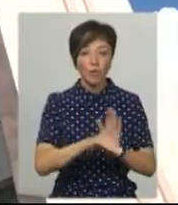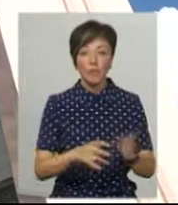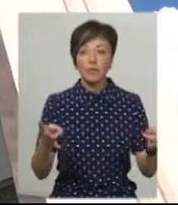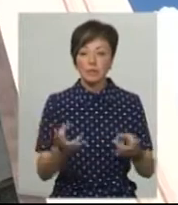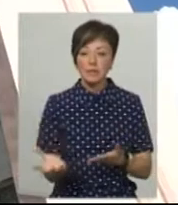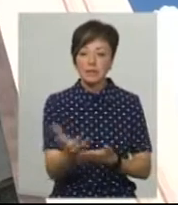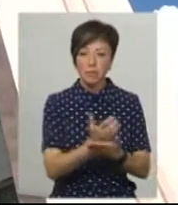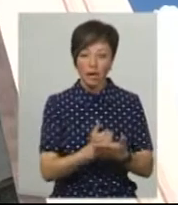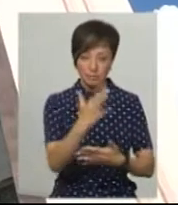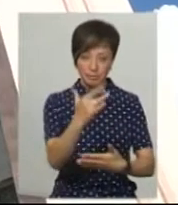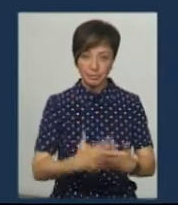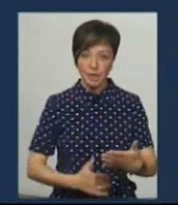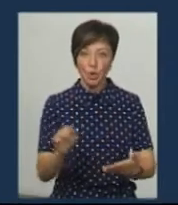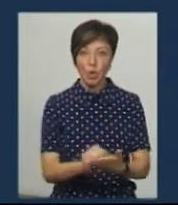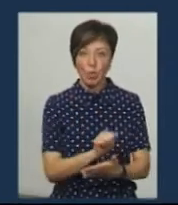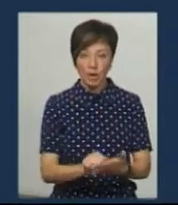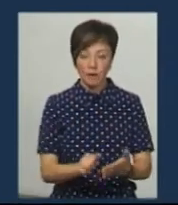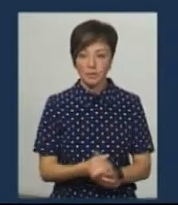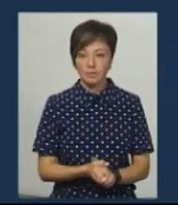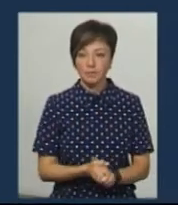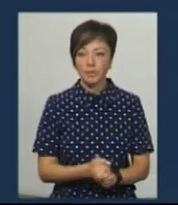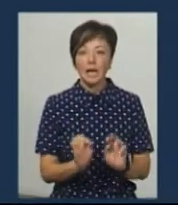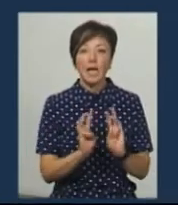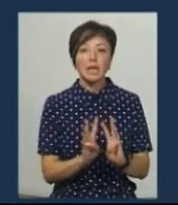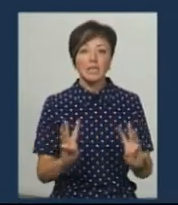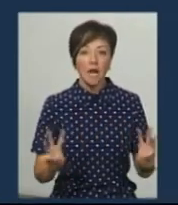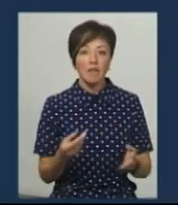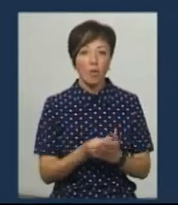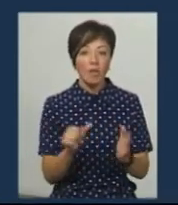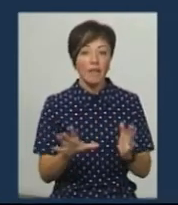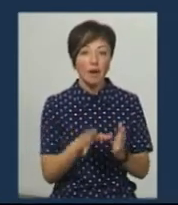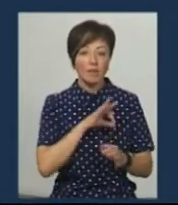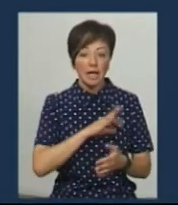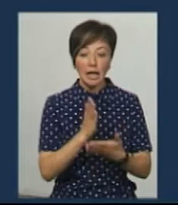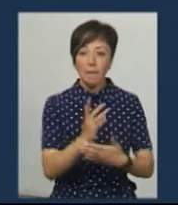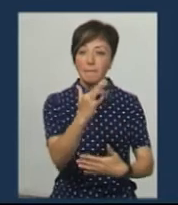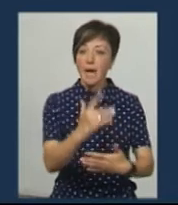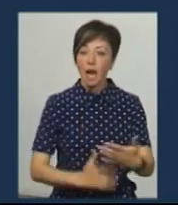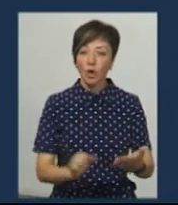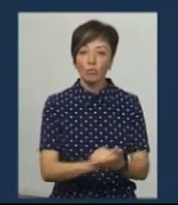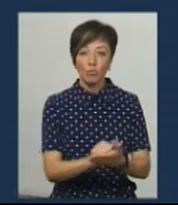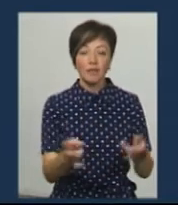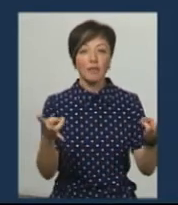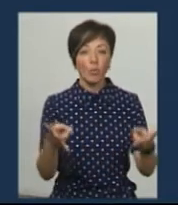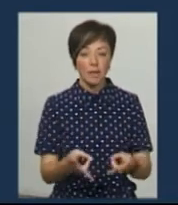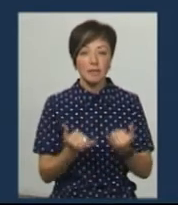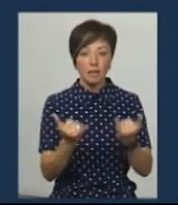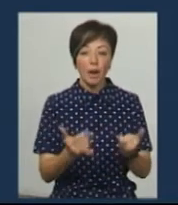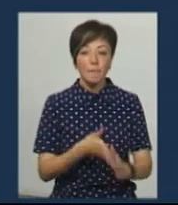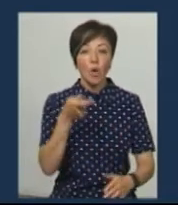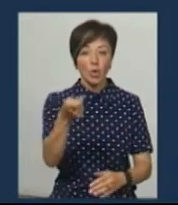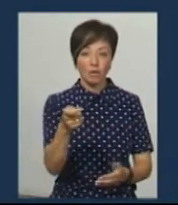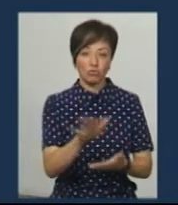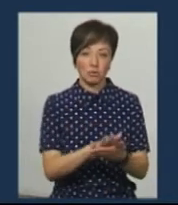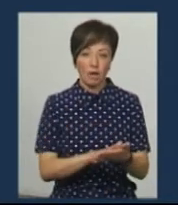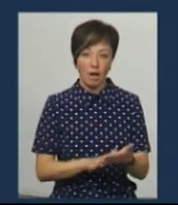необхідно зібрати пакет документів. На сайті Фонду енергоефективності є наведений перелік документів, необхідних для подачі